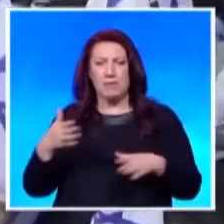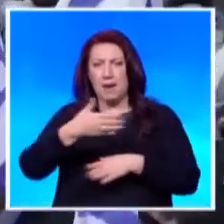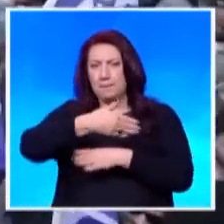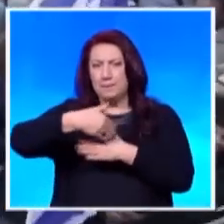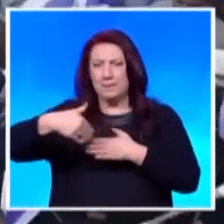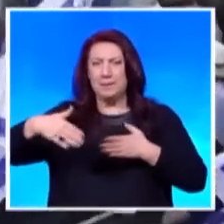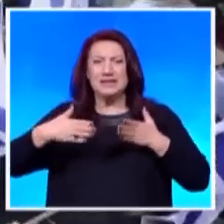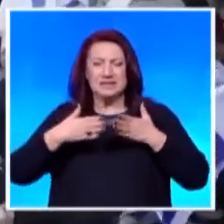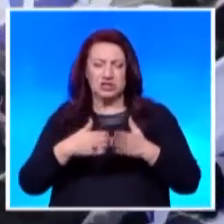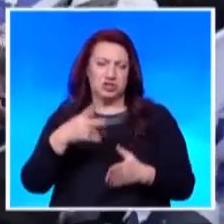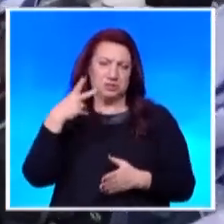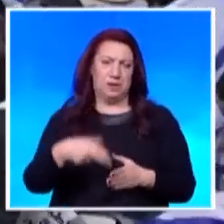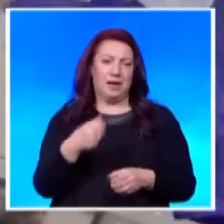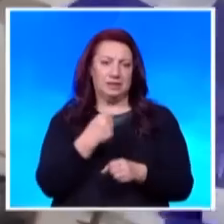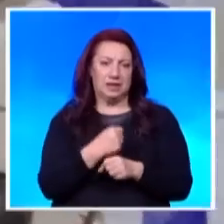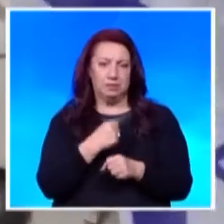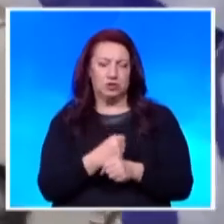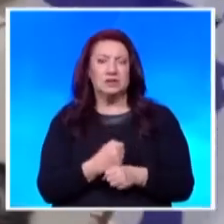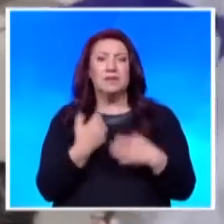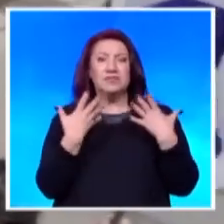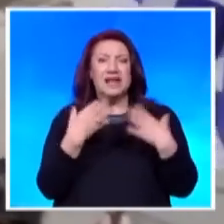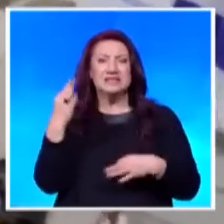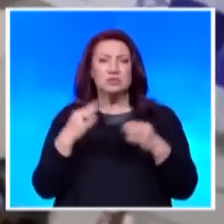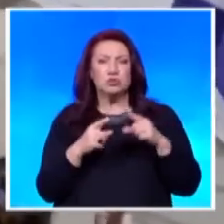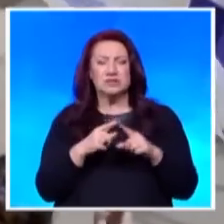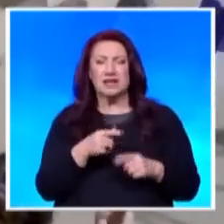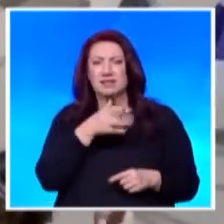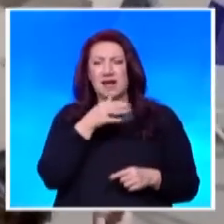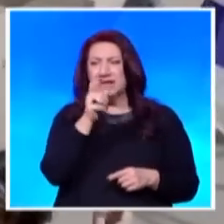наблюдатели, 10% от израелците са по улиците.